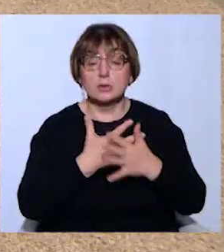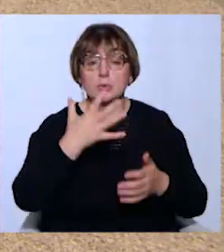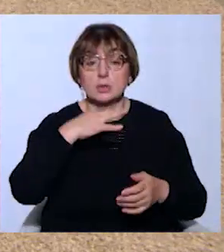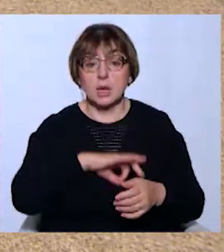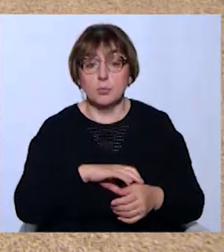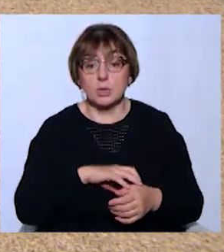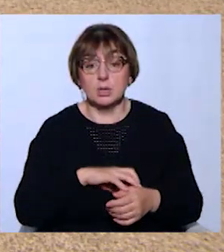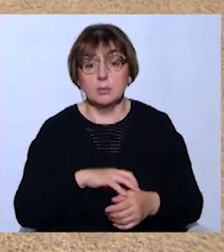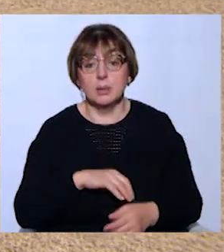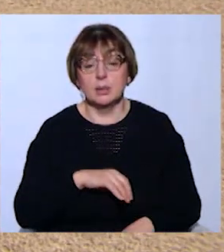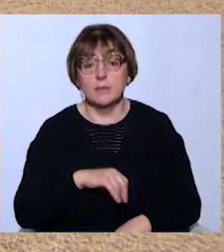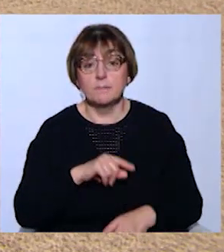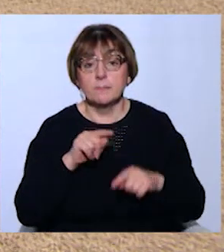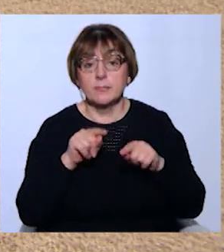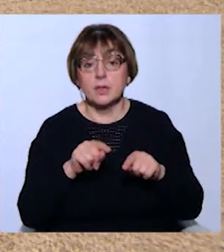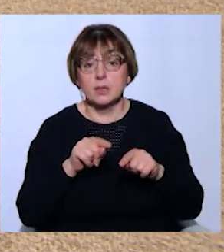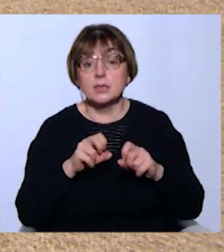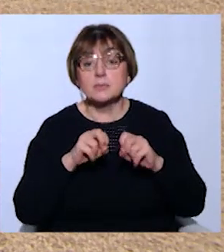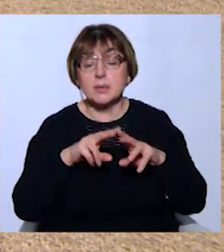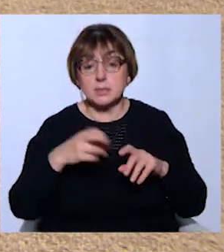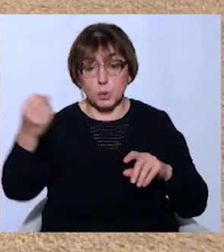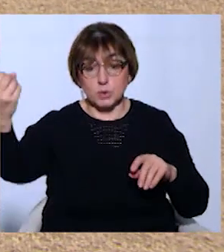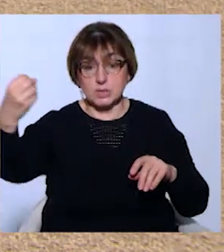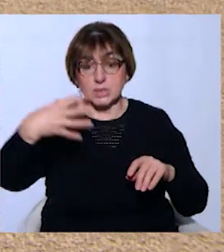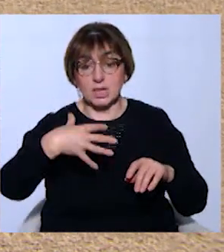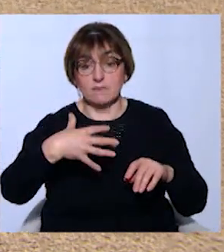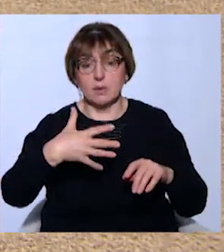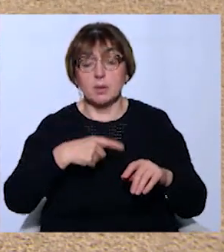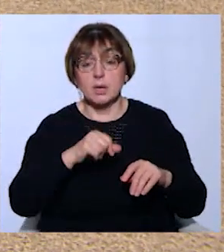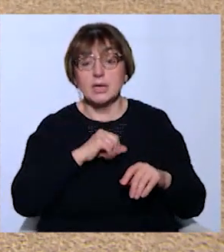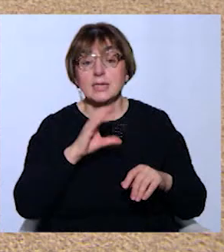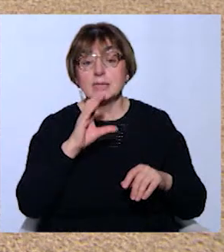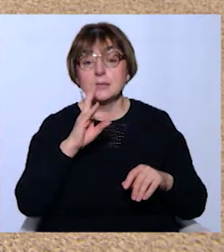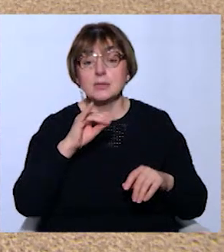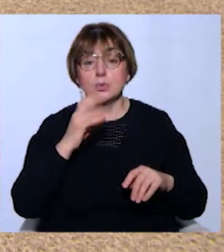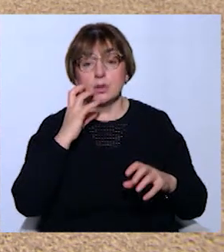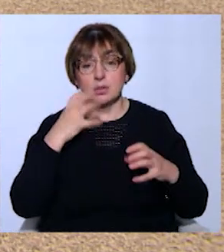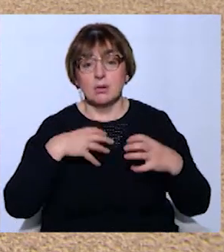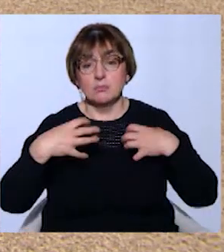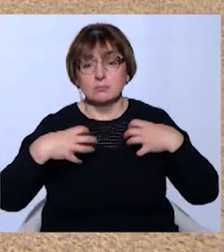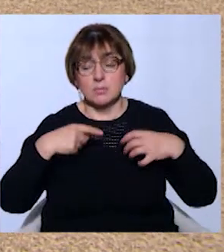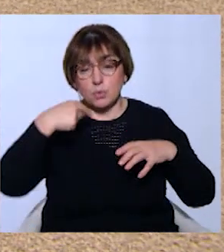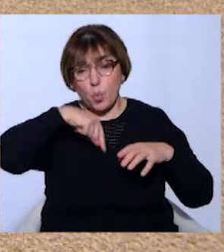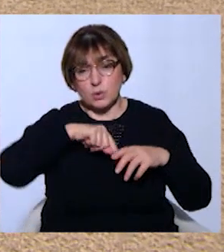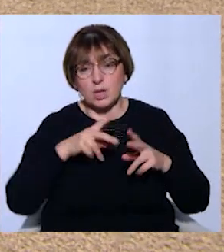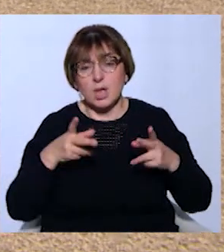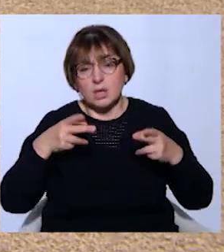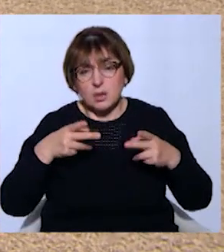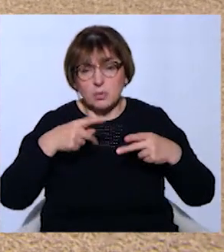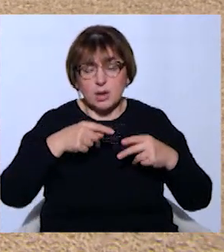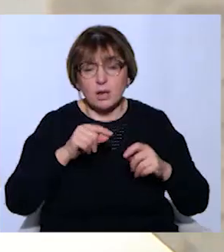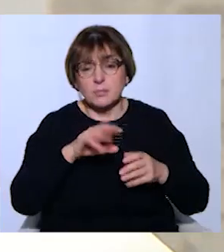გამოიყენება ეს სხივები სიმსივნური დაავადებების სამკურნალოდ, ზოგიერთ